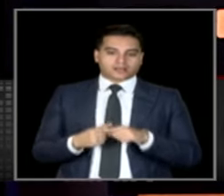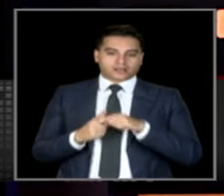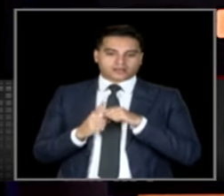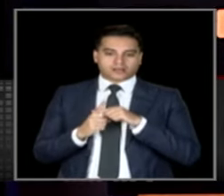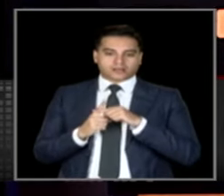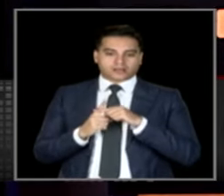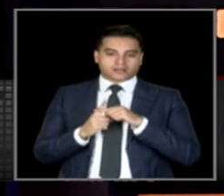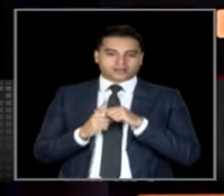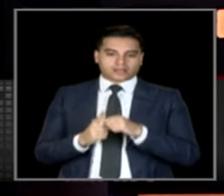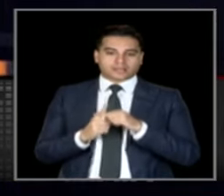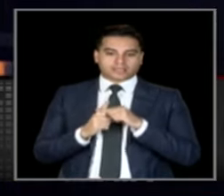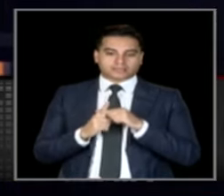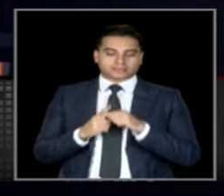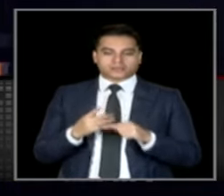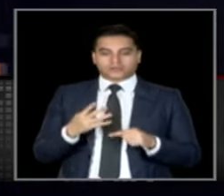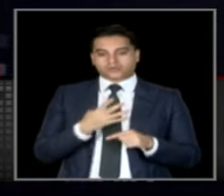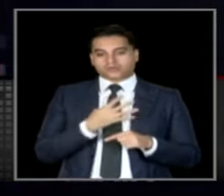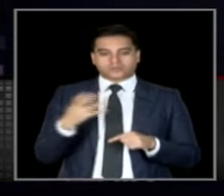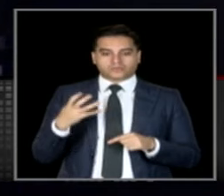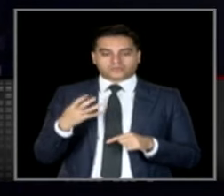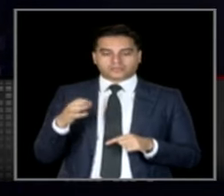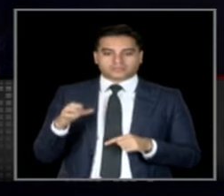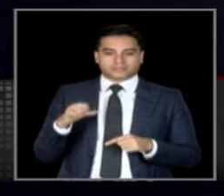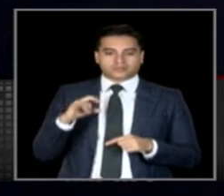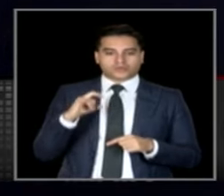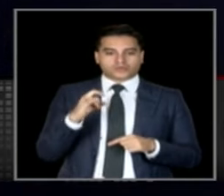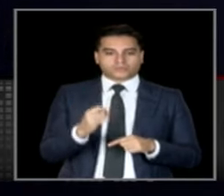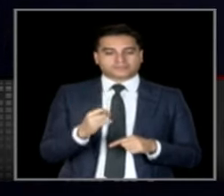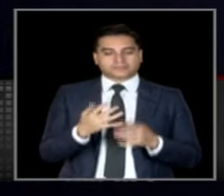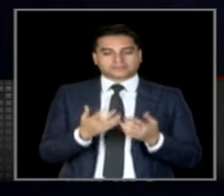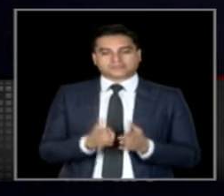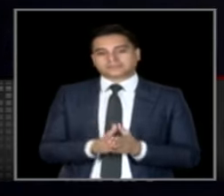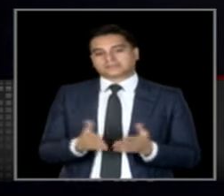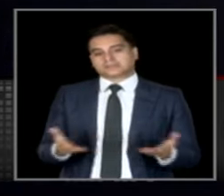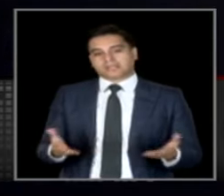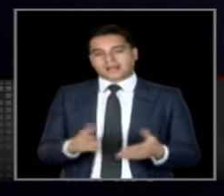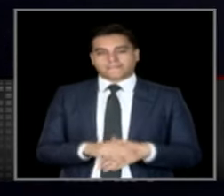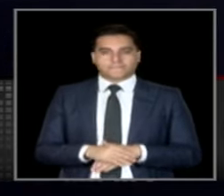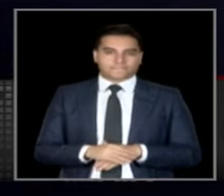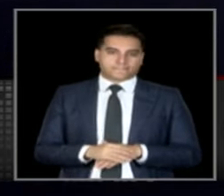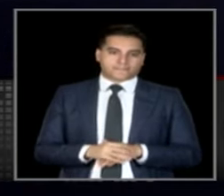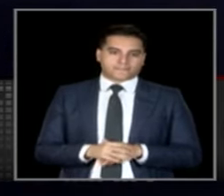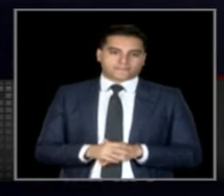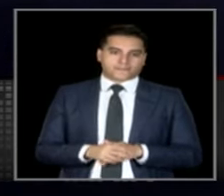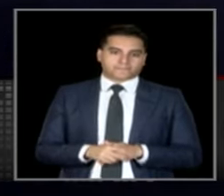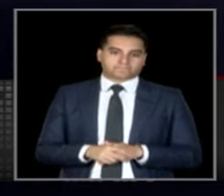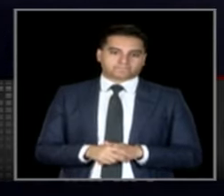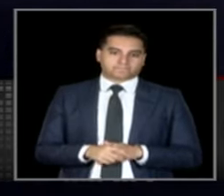133 في 6 زائد 459 يساوي كام؟